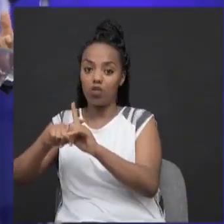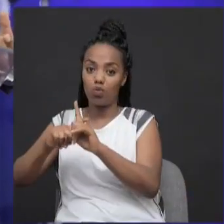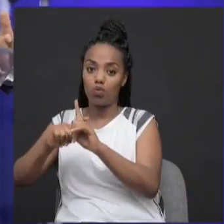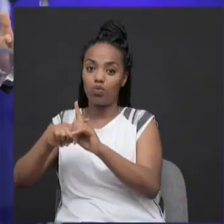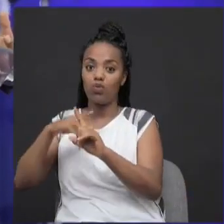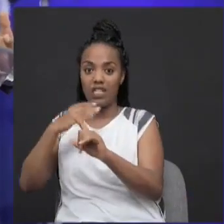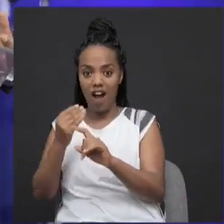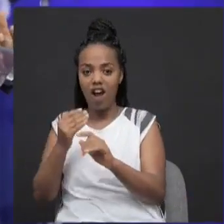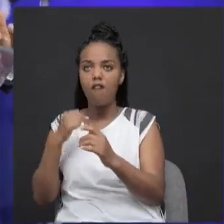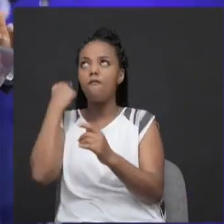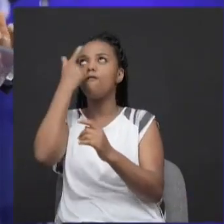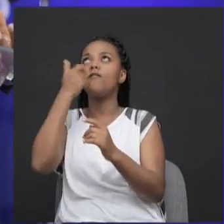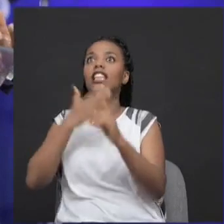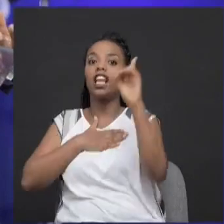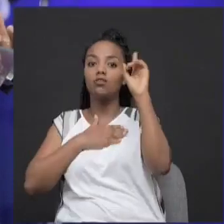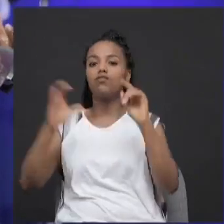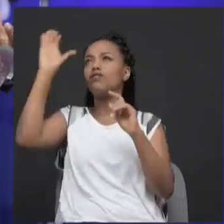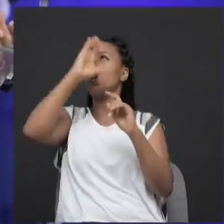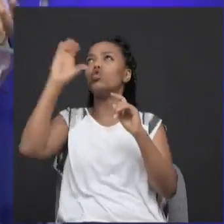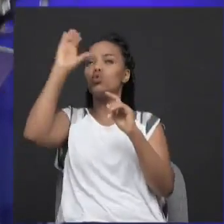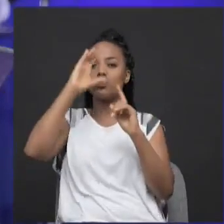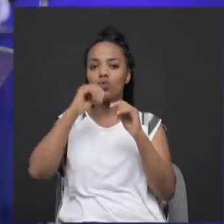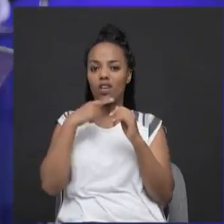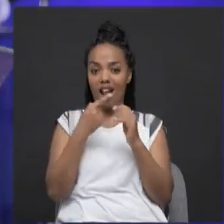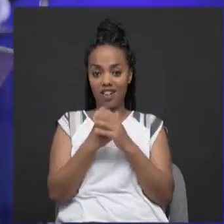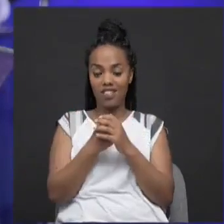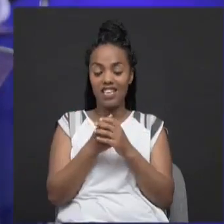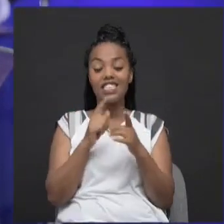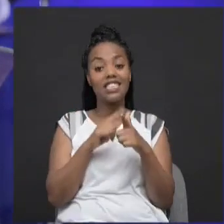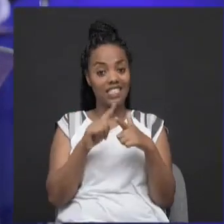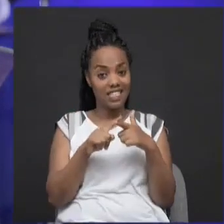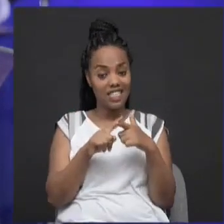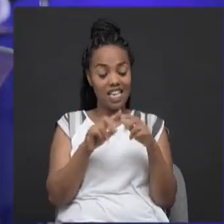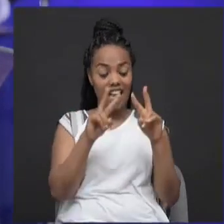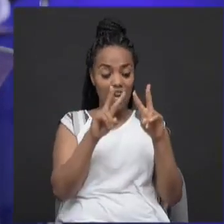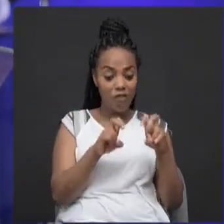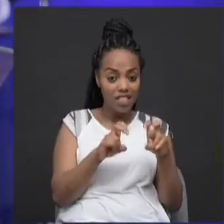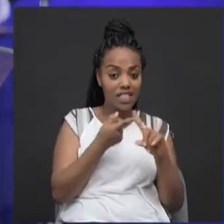እና ፊቴንም ቢፈልጉ ይላል። እንግዲያውስ